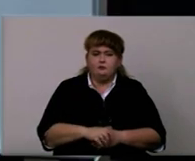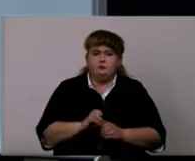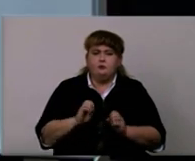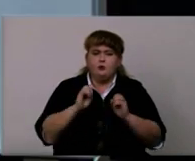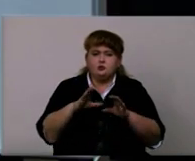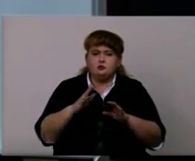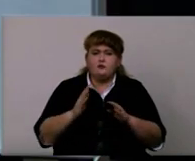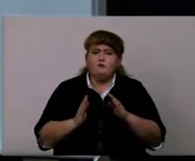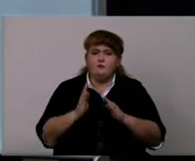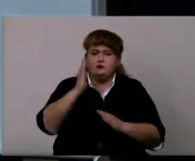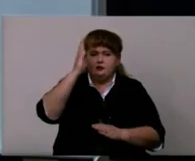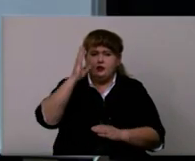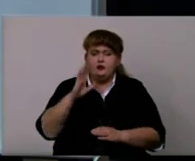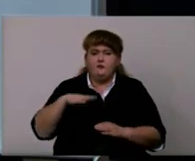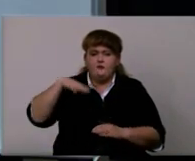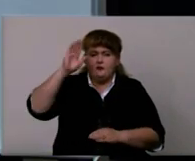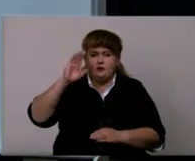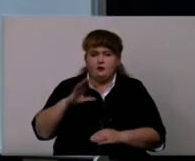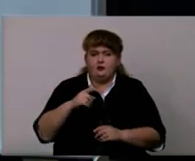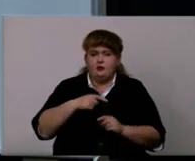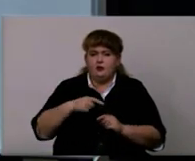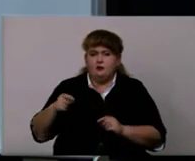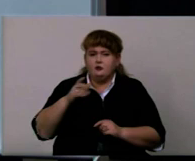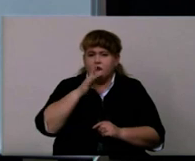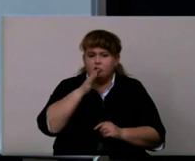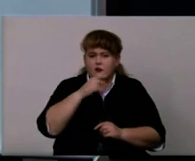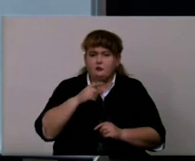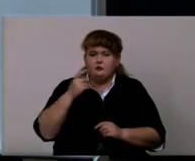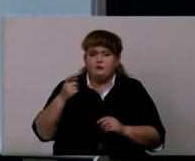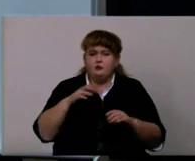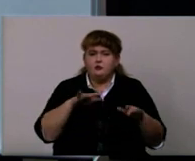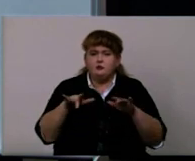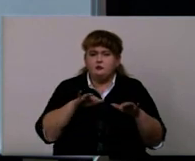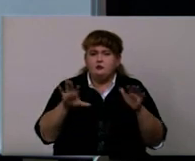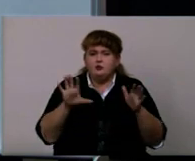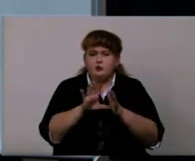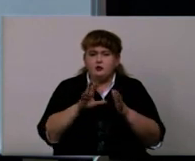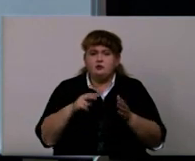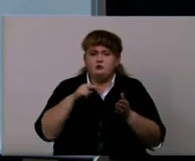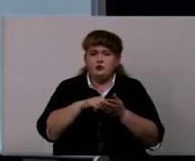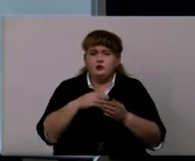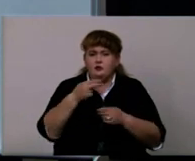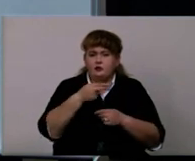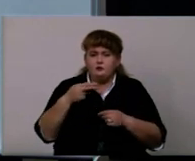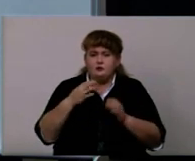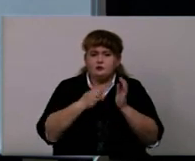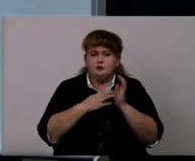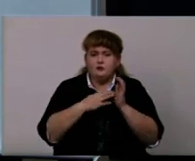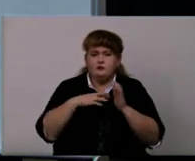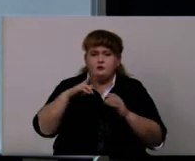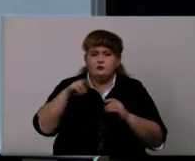брошено вертикально вверх. И через некоторое время его кинетическая энергия стала равна